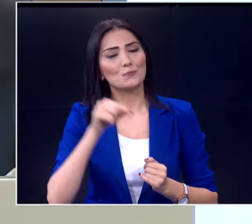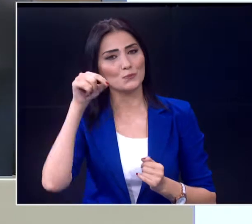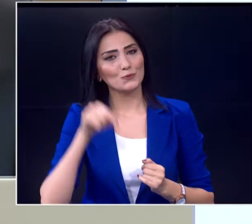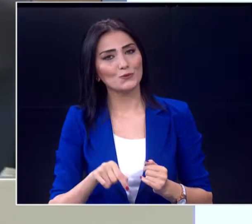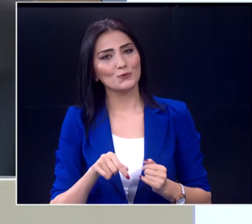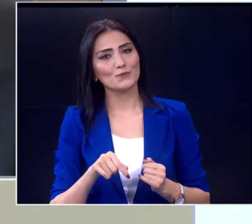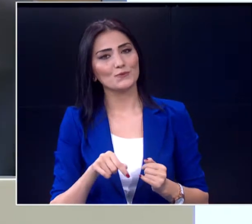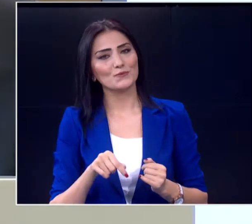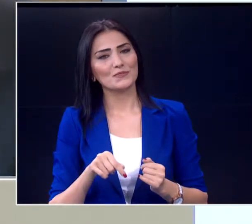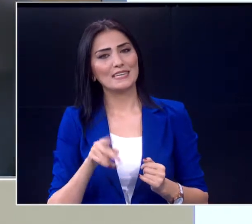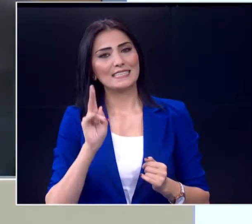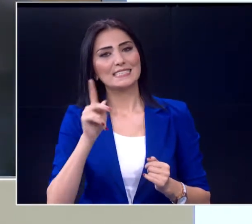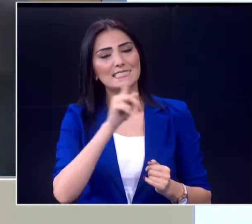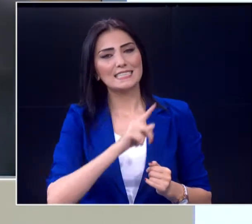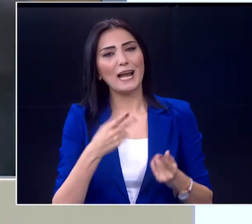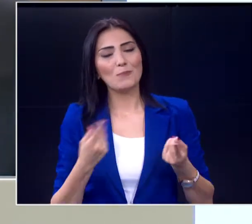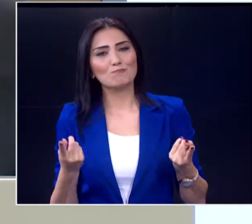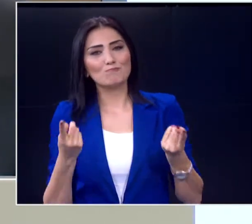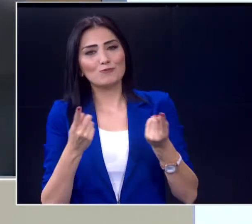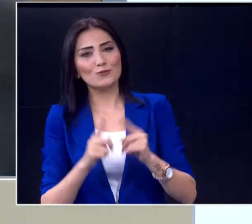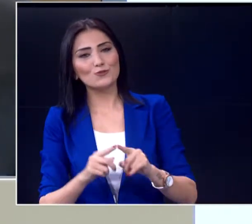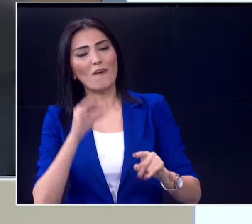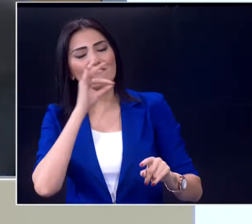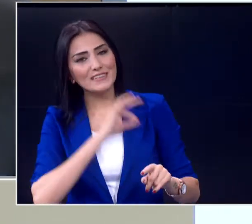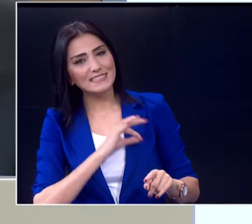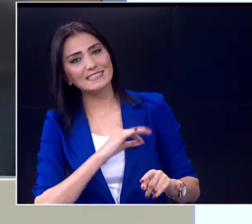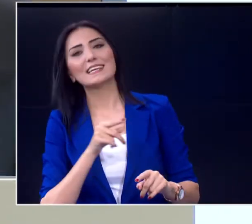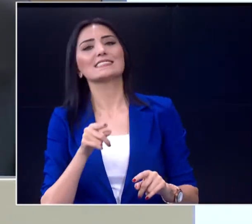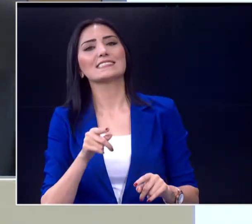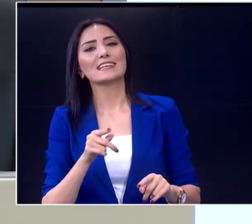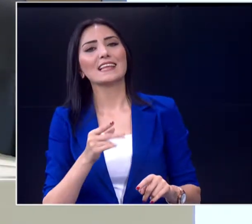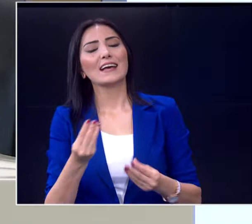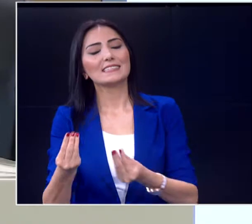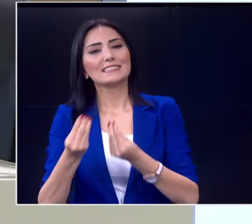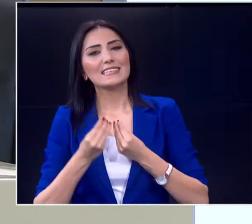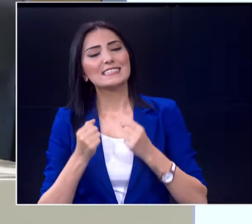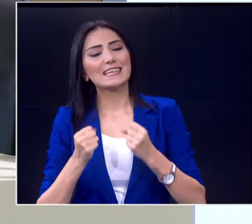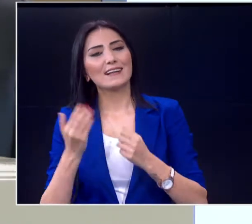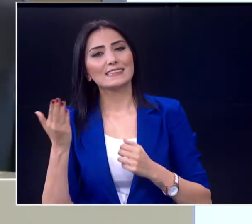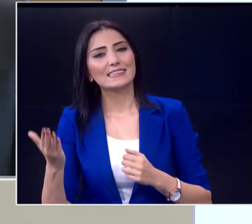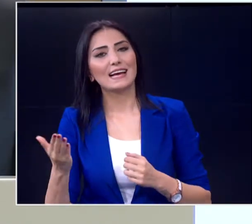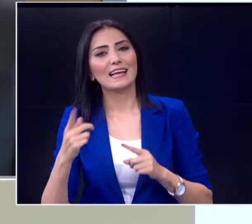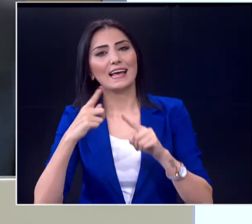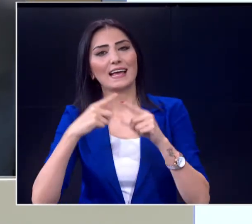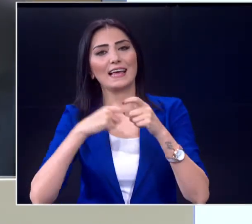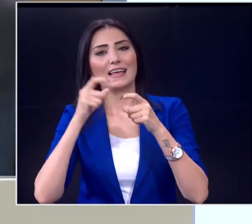bugün sizlerle buluşma fırsatını sağlayan